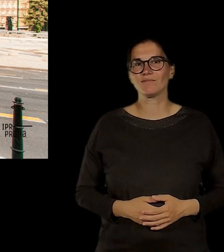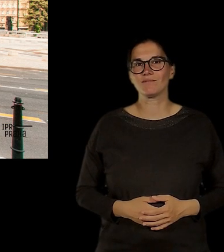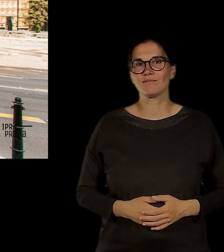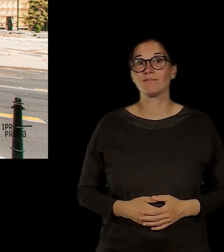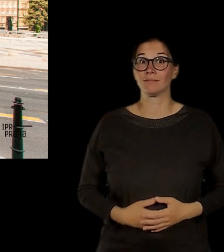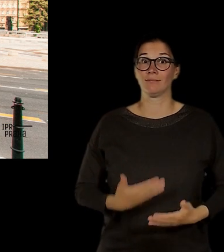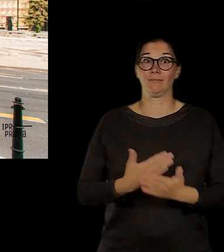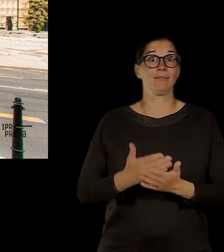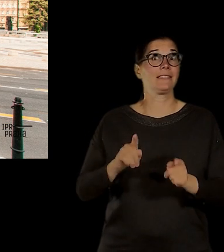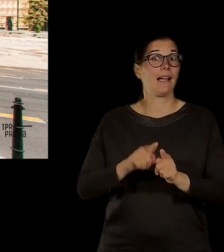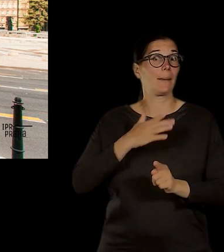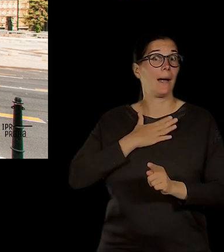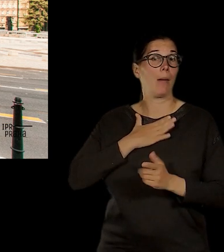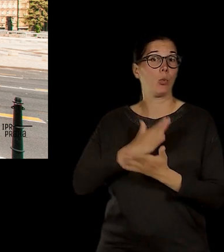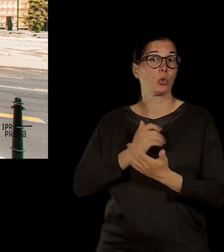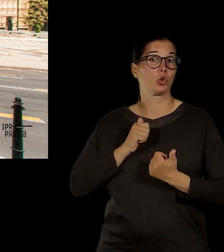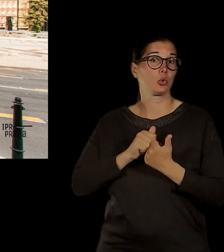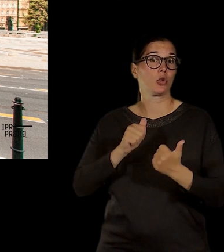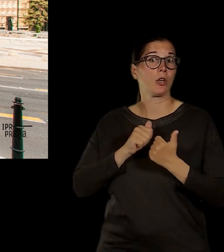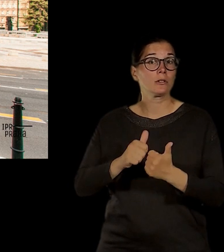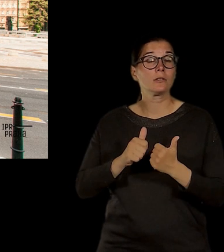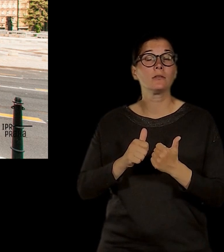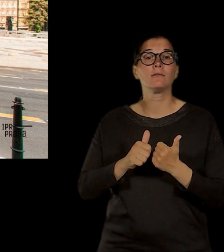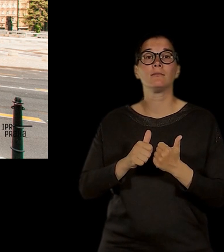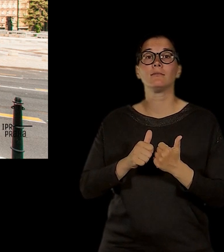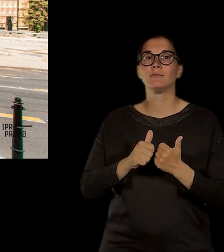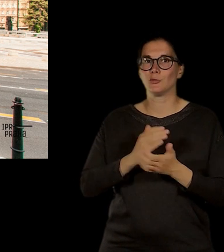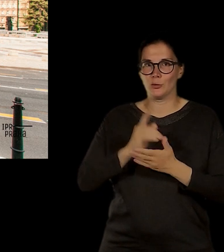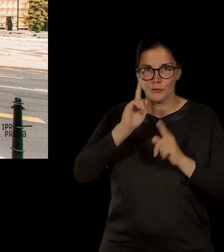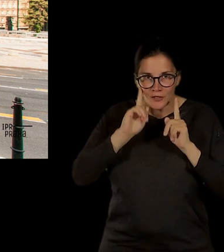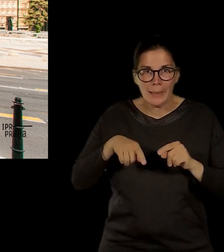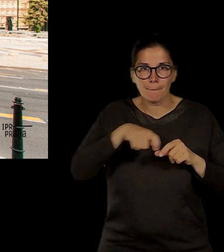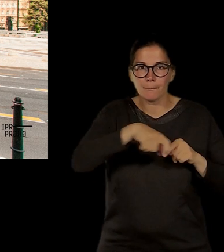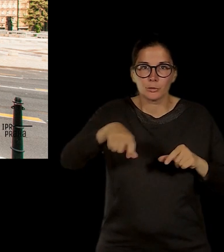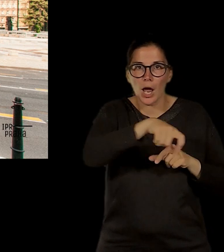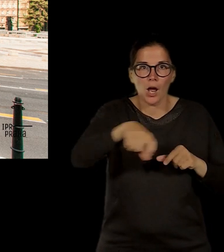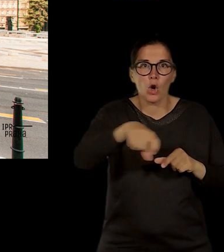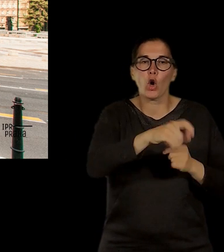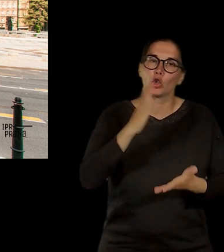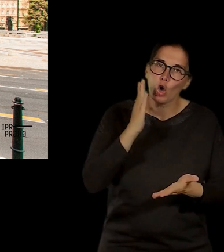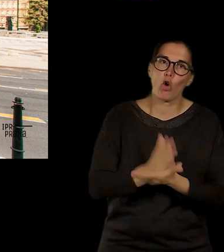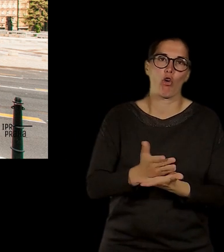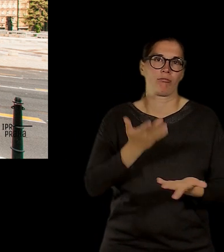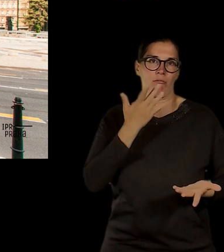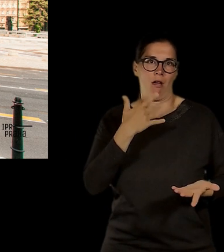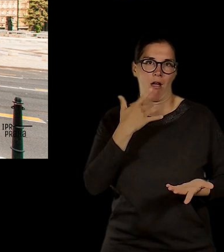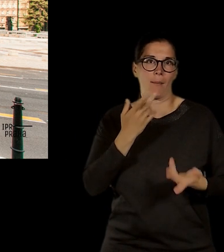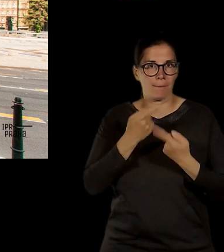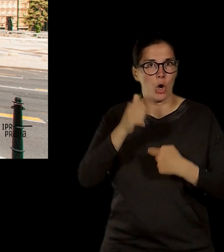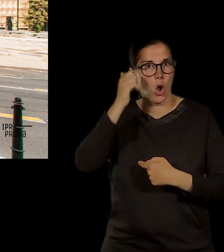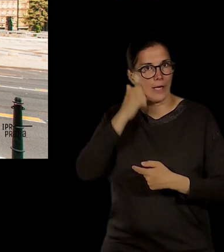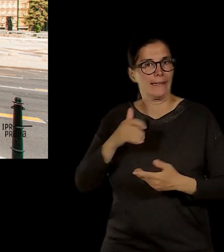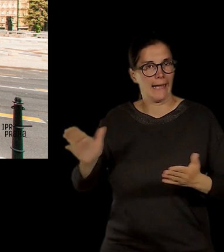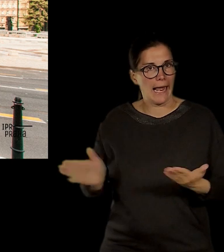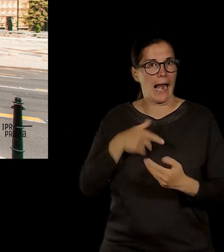Taky víme to, jakým způsobem a kam umístit přechod, tak, aby ho lidé okamžitě vlastně začali používat, protože